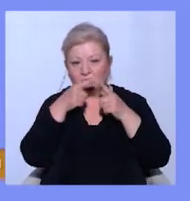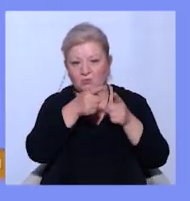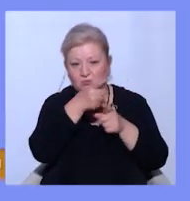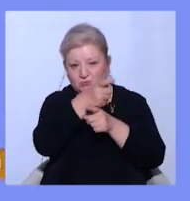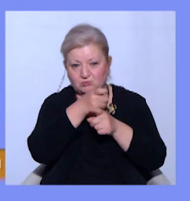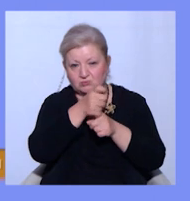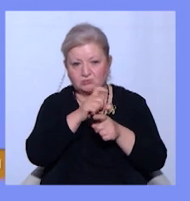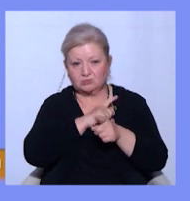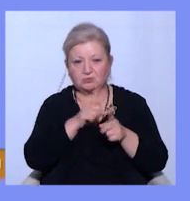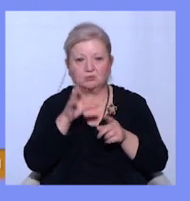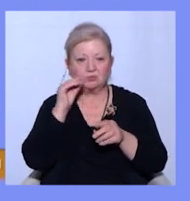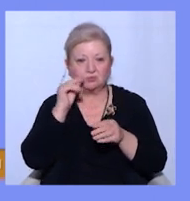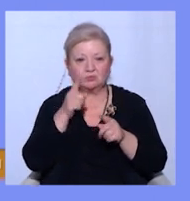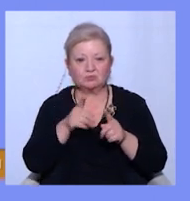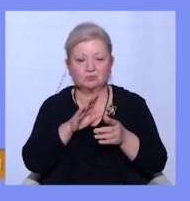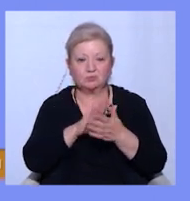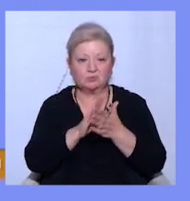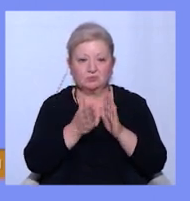დაჩავატაროთ. ავმოძრაოთ ისევ.